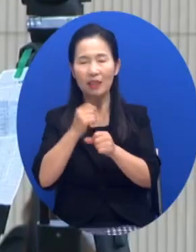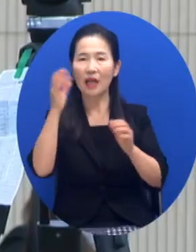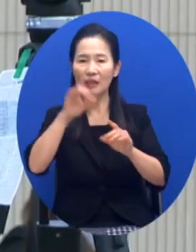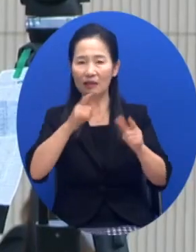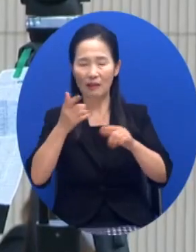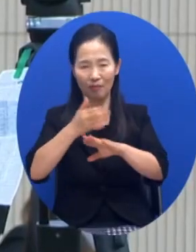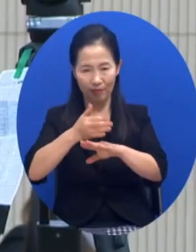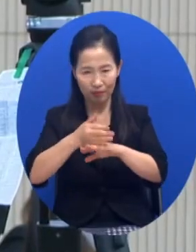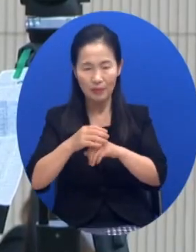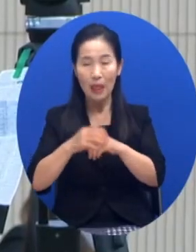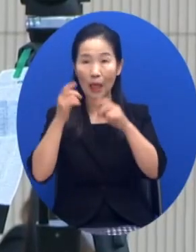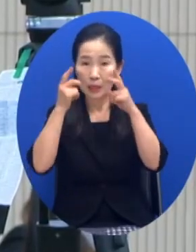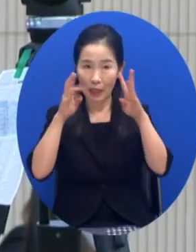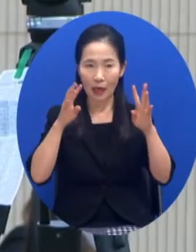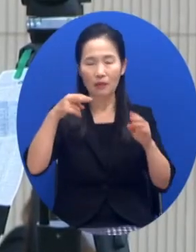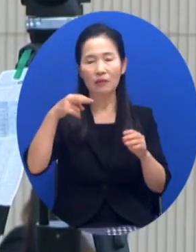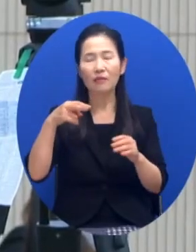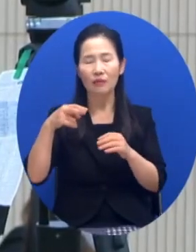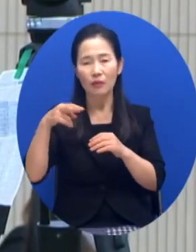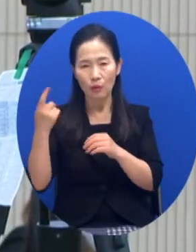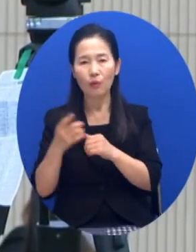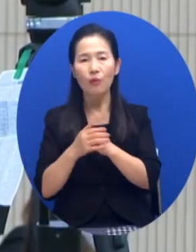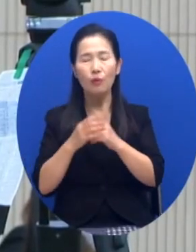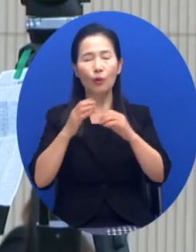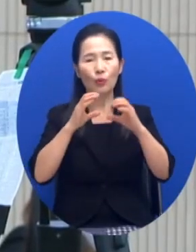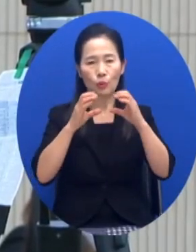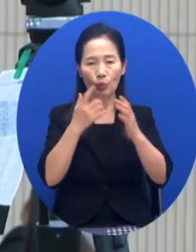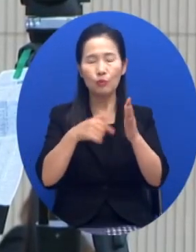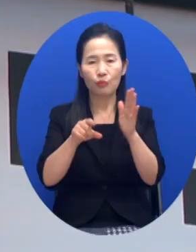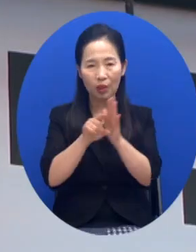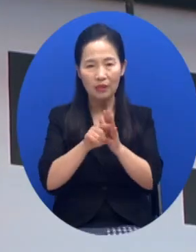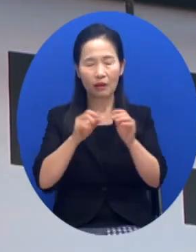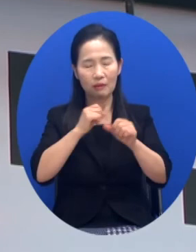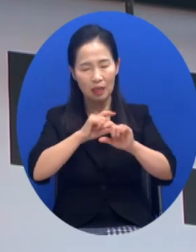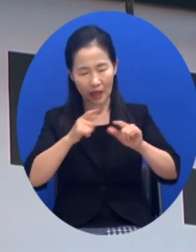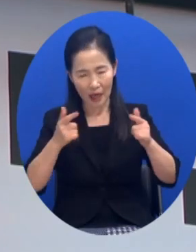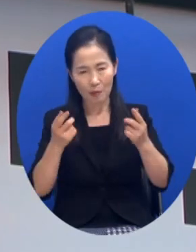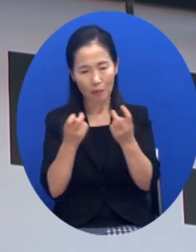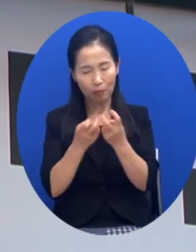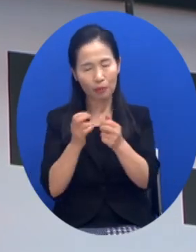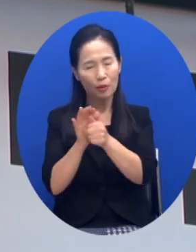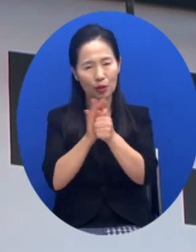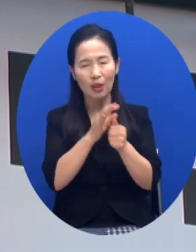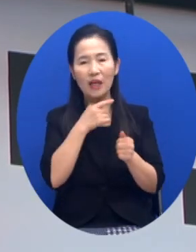대학도 코로나19 극복과 교내 소통을 위해 다양한 방면으로 지원하겠다고 전했습니다.